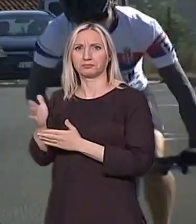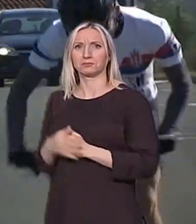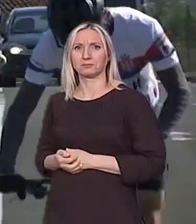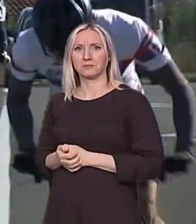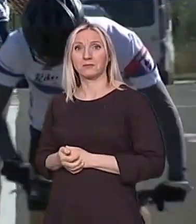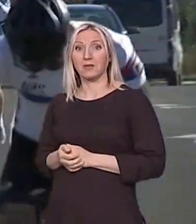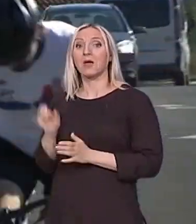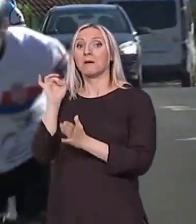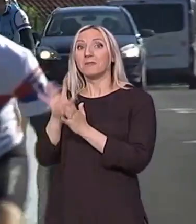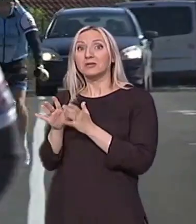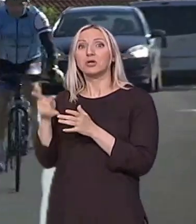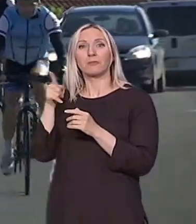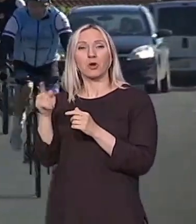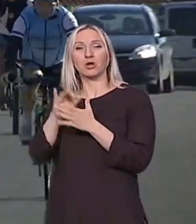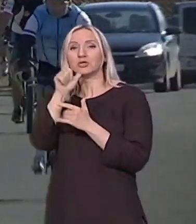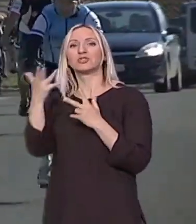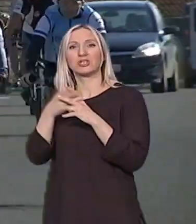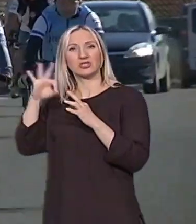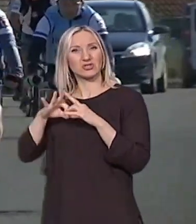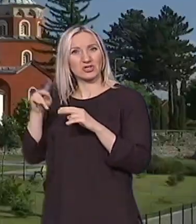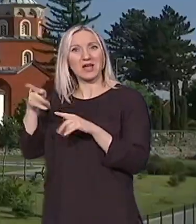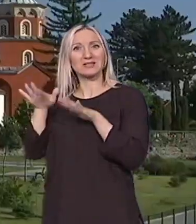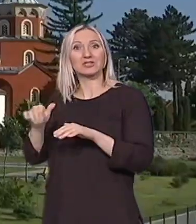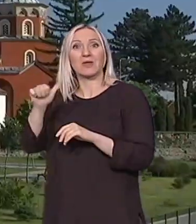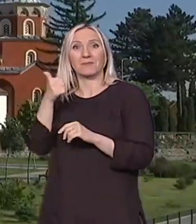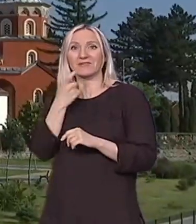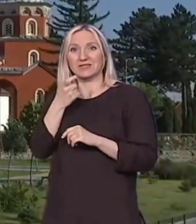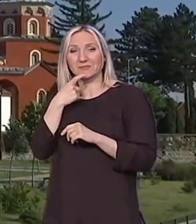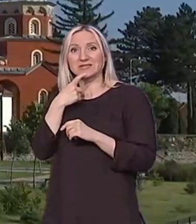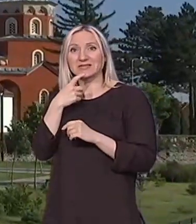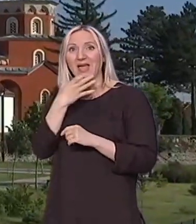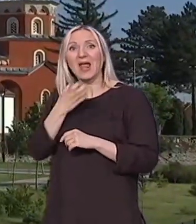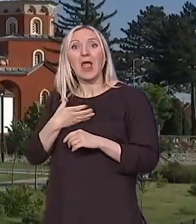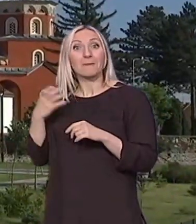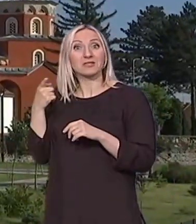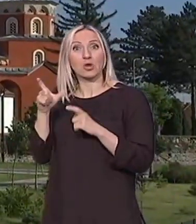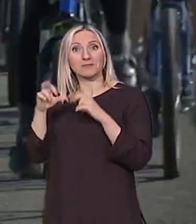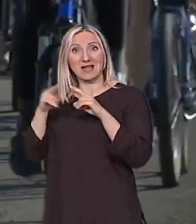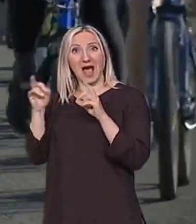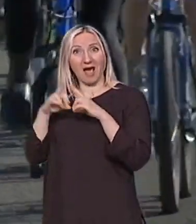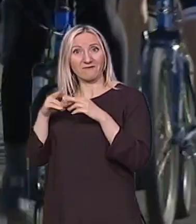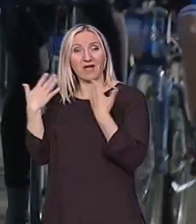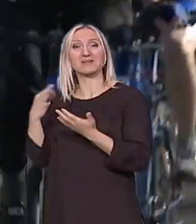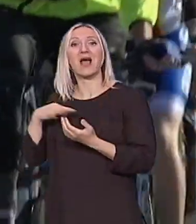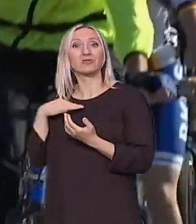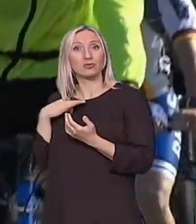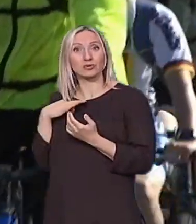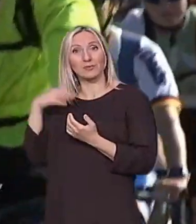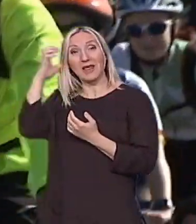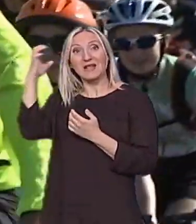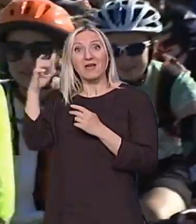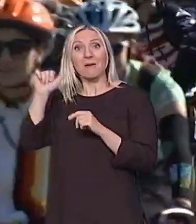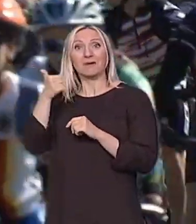Brzo su prošli i pored Žiče, sedišta prvog srpskog arhijepiskopa Save, zadužbine Stefana Prvovenčanog, krunidbenog mesta Nemanjičkih